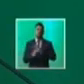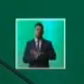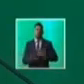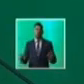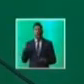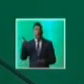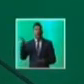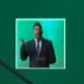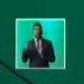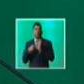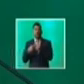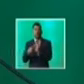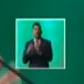κινηθεί?